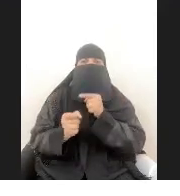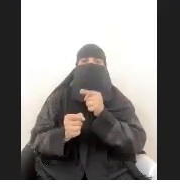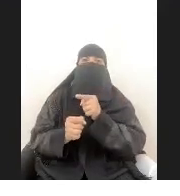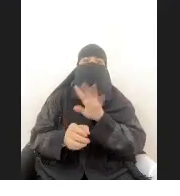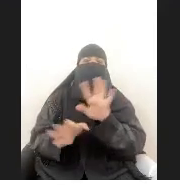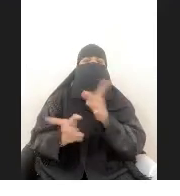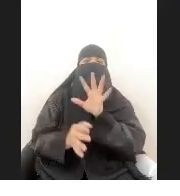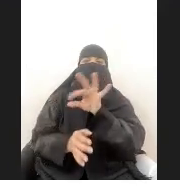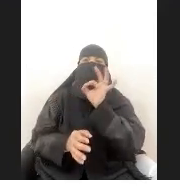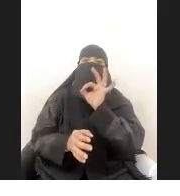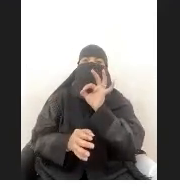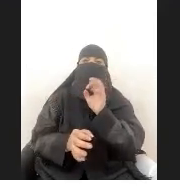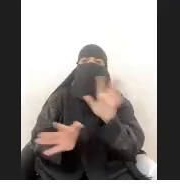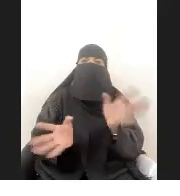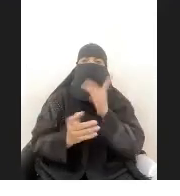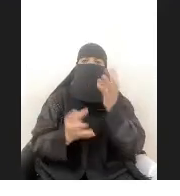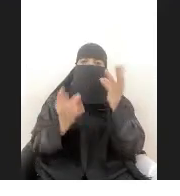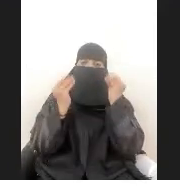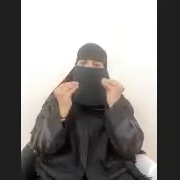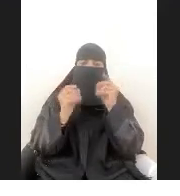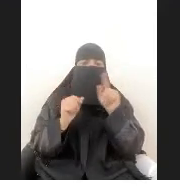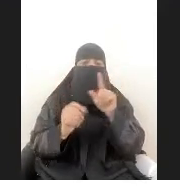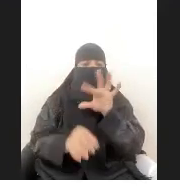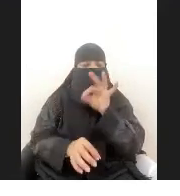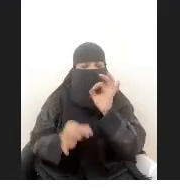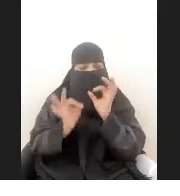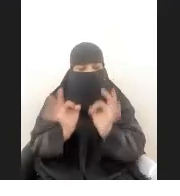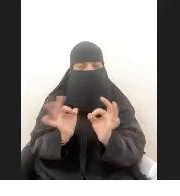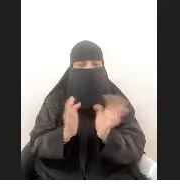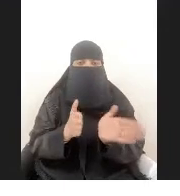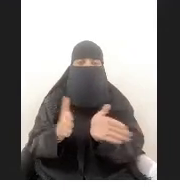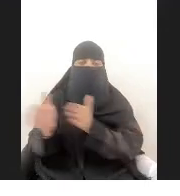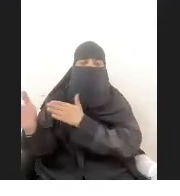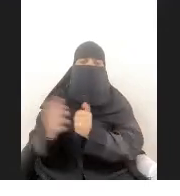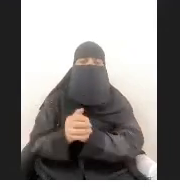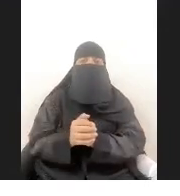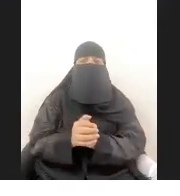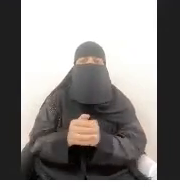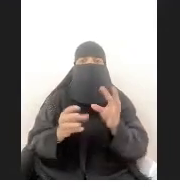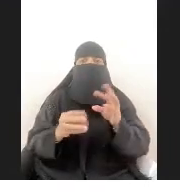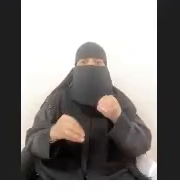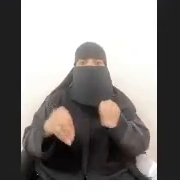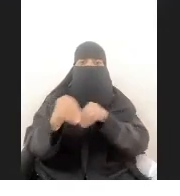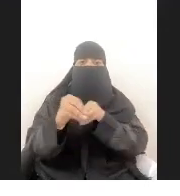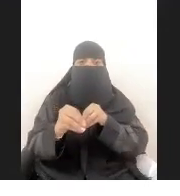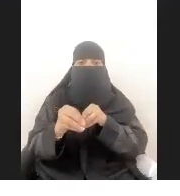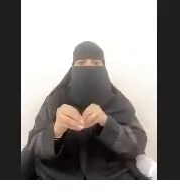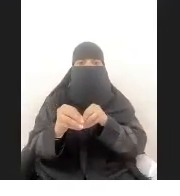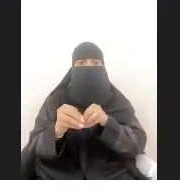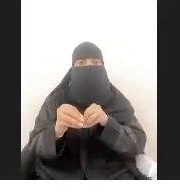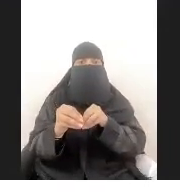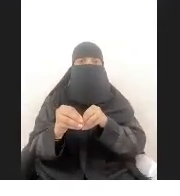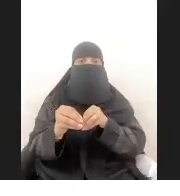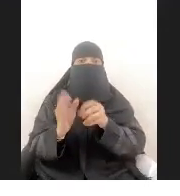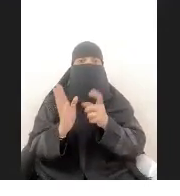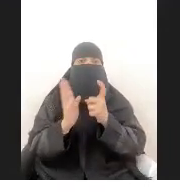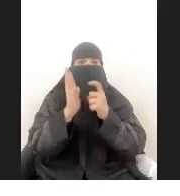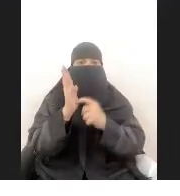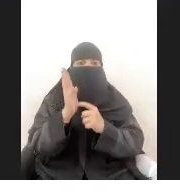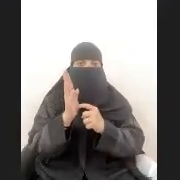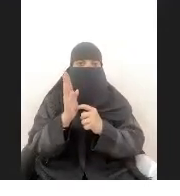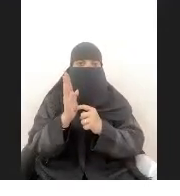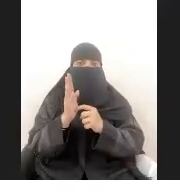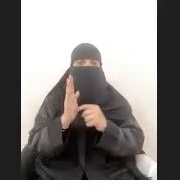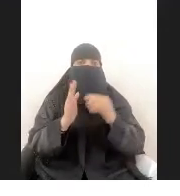معلومة أنا أنتقيها. كذلك لابد أن تنظم أجزاء المحتوى في قوائم تدعم تقديم المعلومات، يعني دائما في